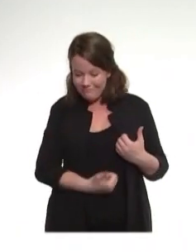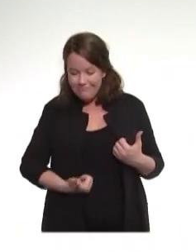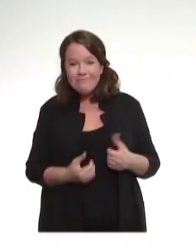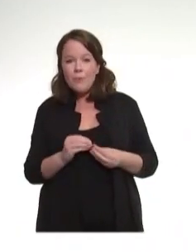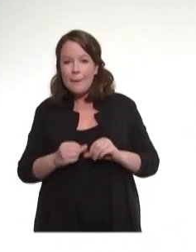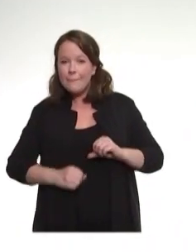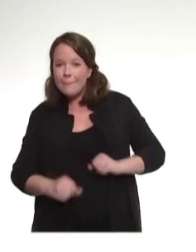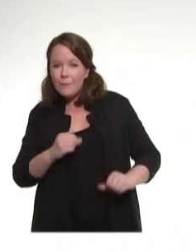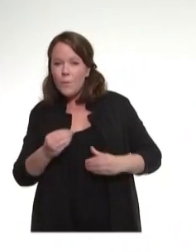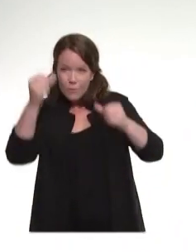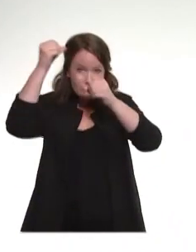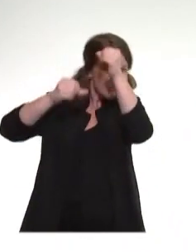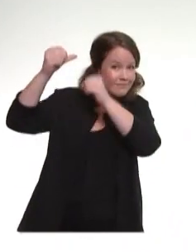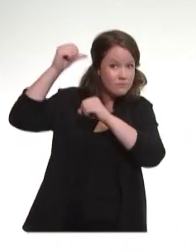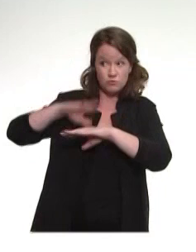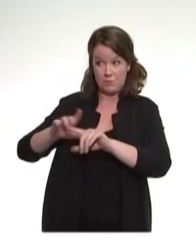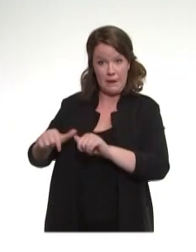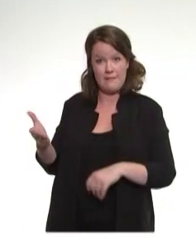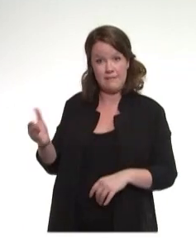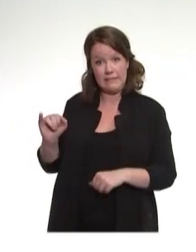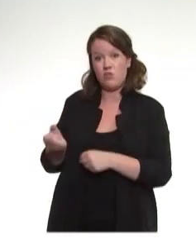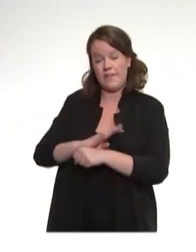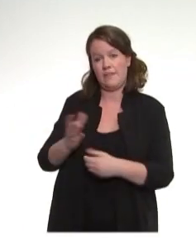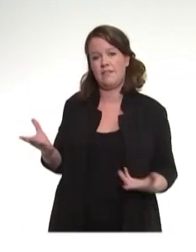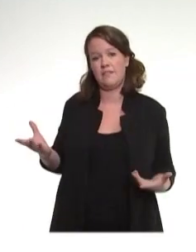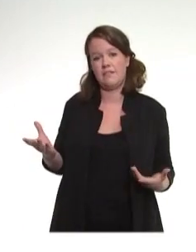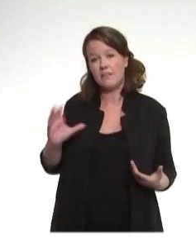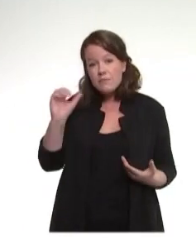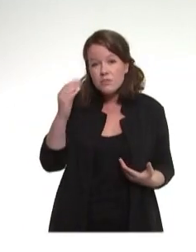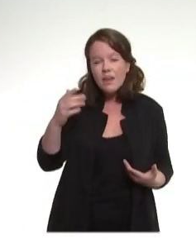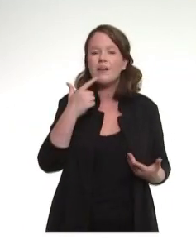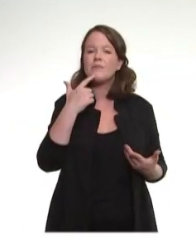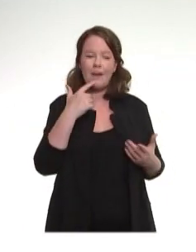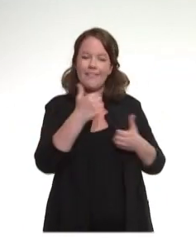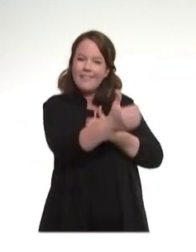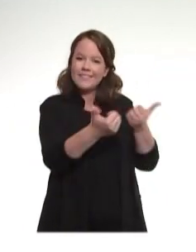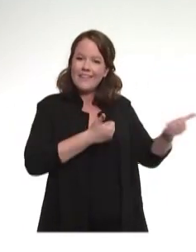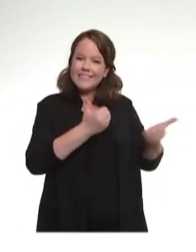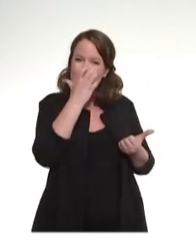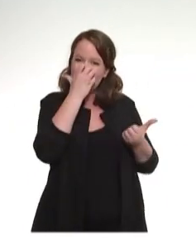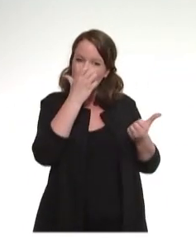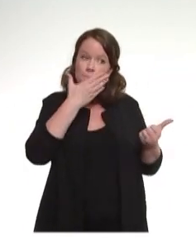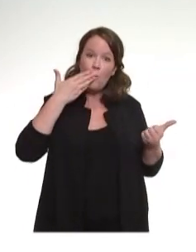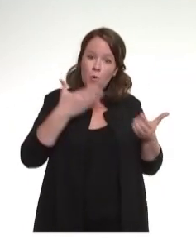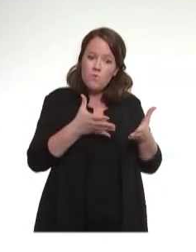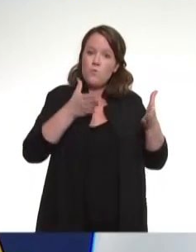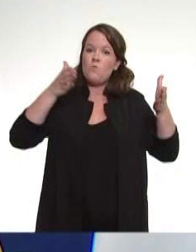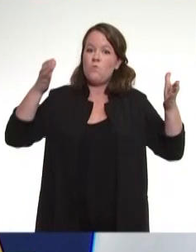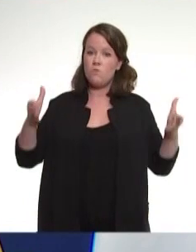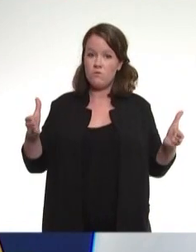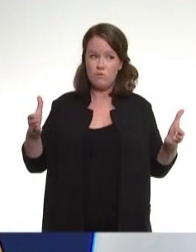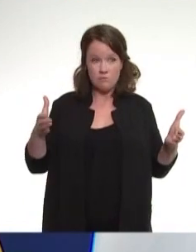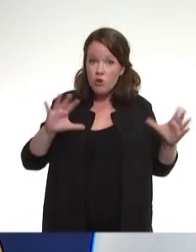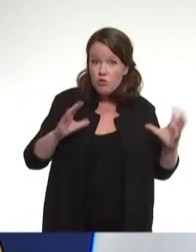déprogrammation et quand on dit qu'on peut passer de 5000 à douze mille lits de réanimation pour accueillir des malades du co lead c'est au détriment des malades qui n'ont pas le copie de cd